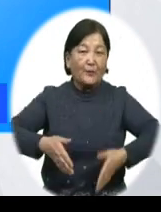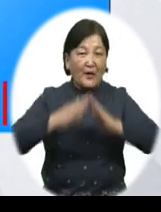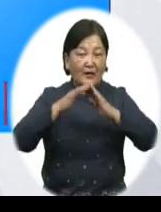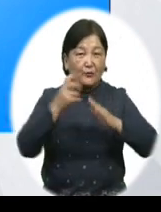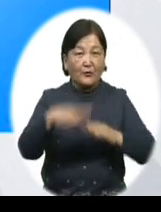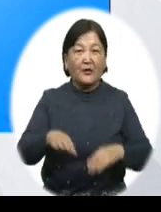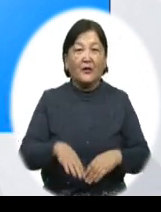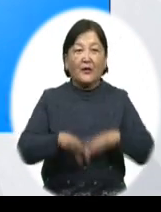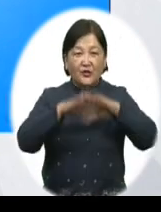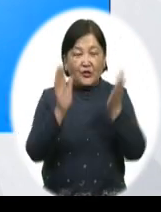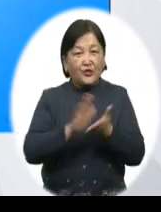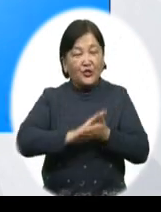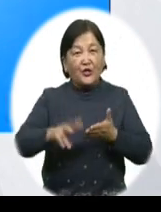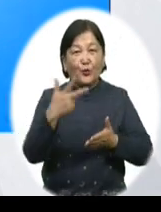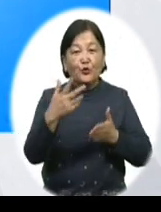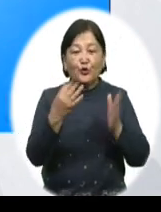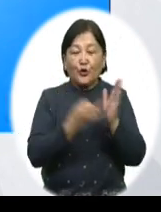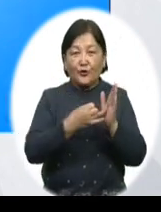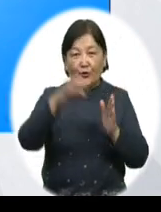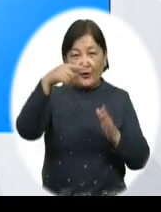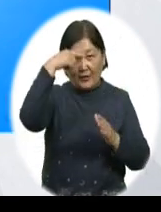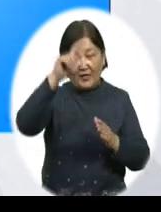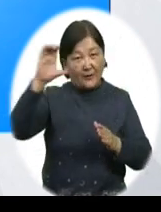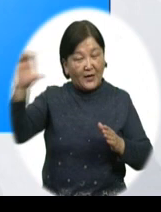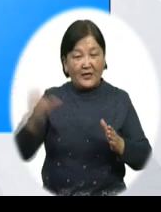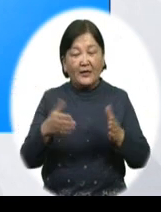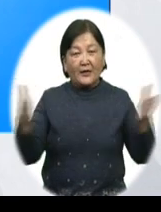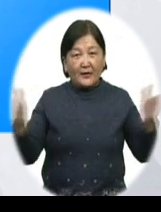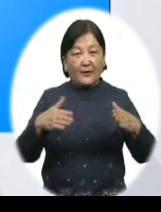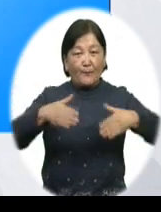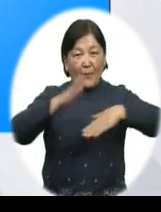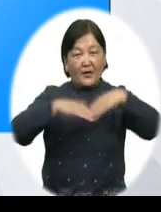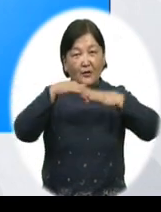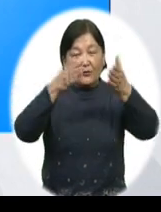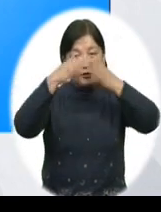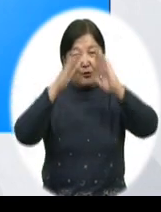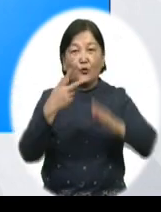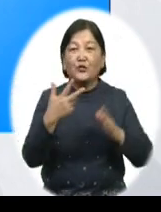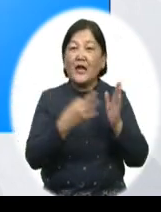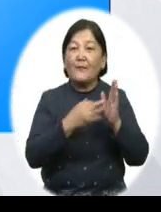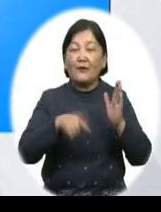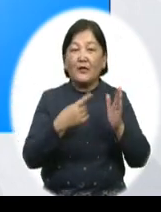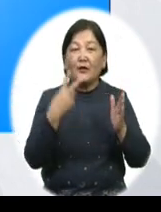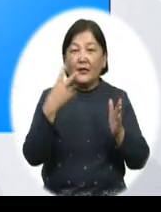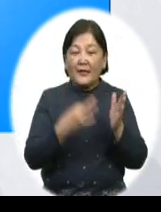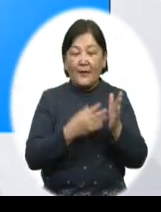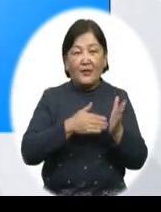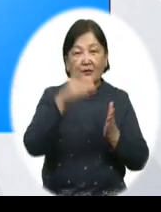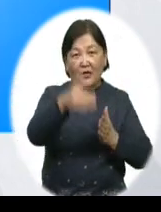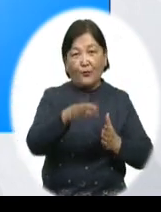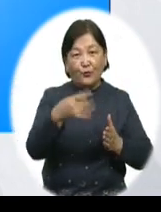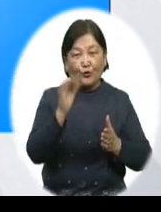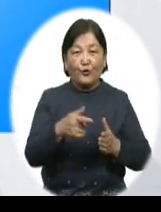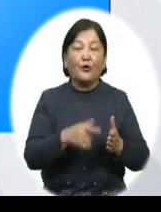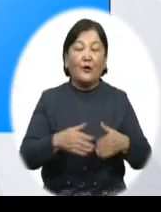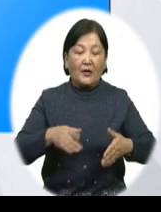201.8 тэрбум төгрөг. Шинээр 37 эмнэлэг 2 эмнэлгийн өргөтгөл барихад 138.2 тэрбум, тусгай тоног төхөөрөмж